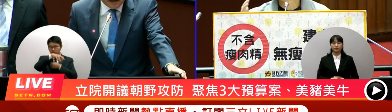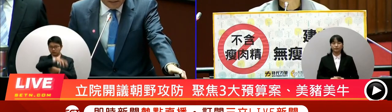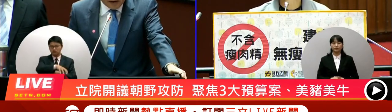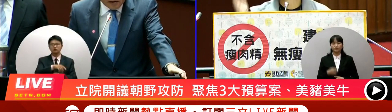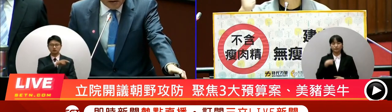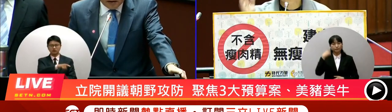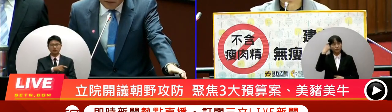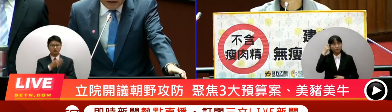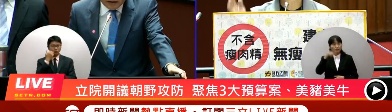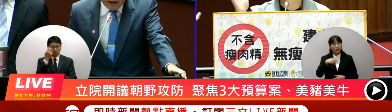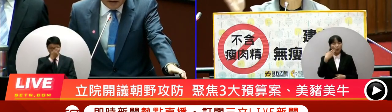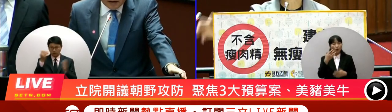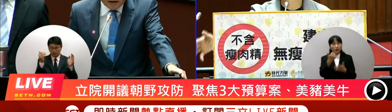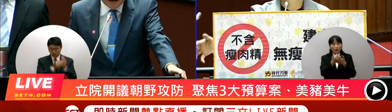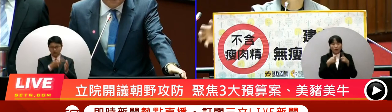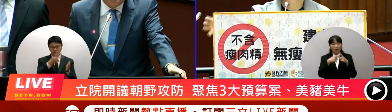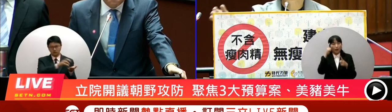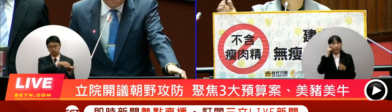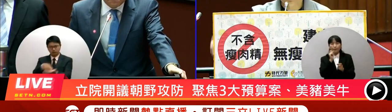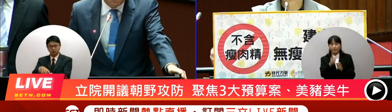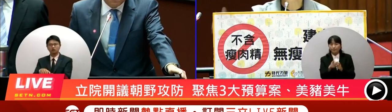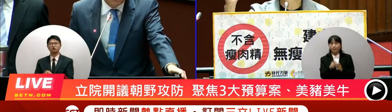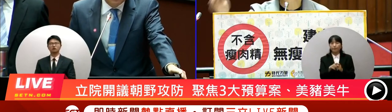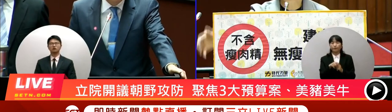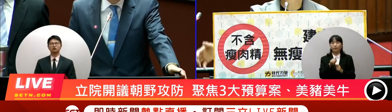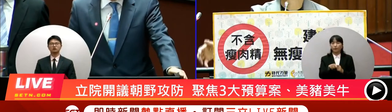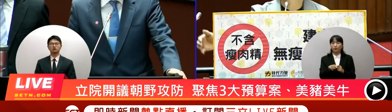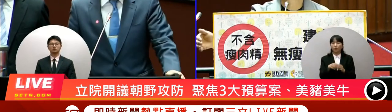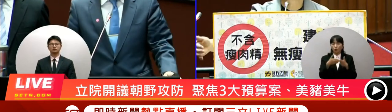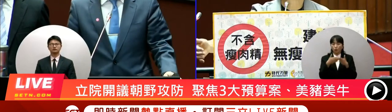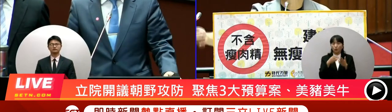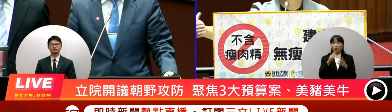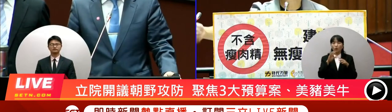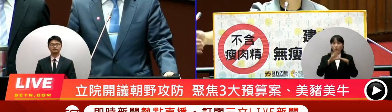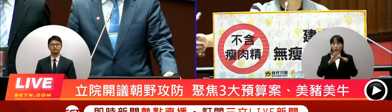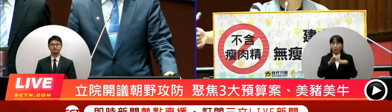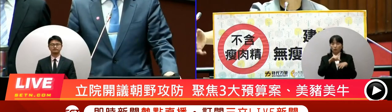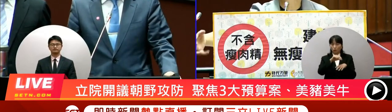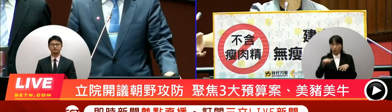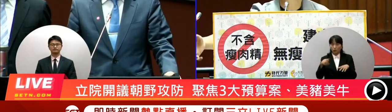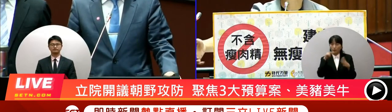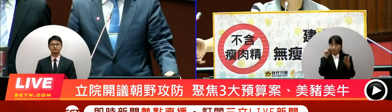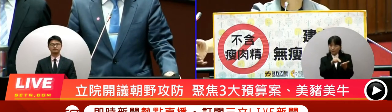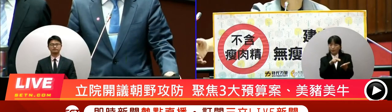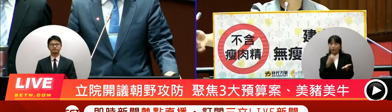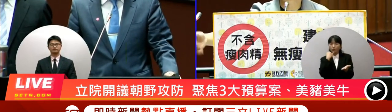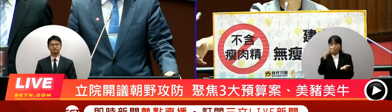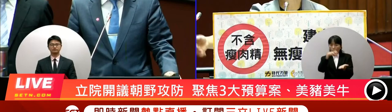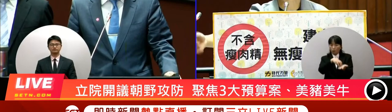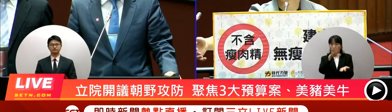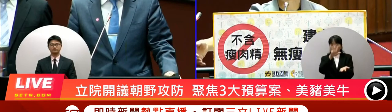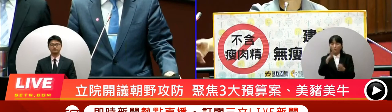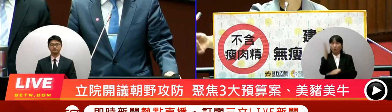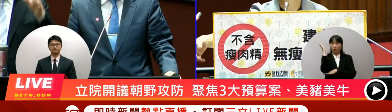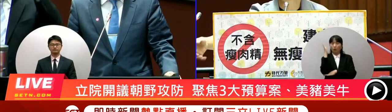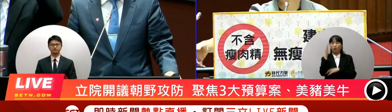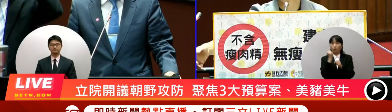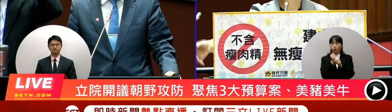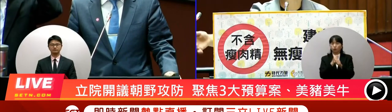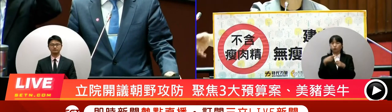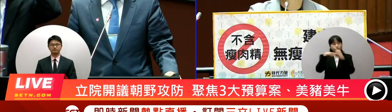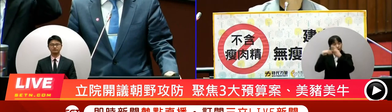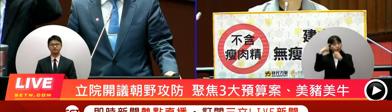关的标识。 我的意思是说，消费者要买。消费者要买肉品，就在肉品看到有这个标章，政府可以来做